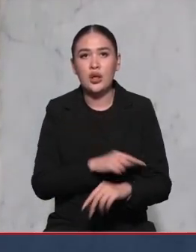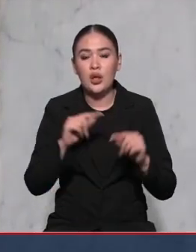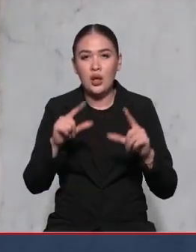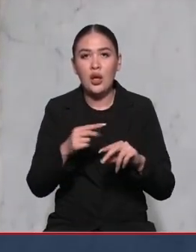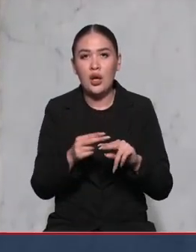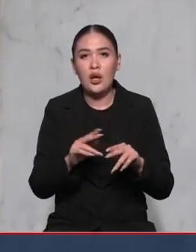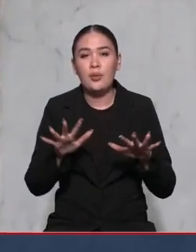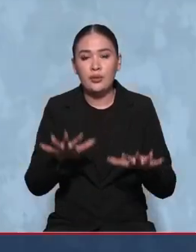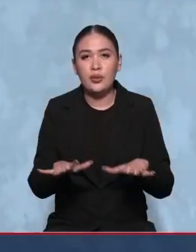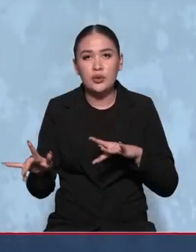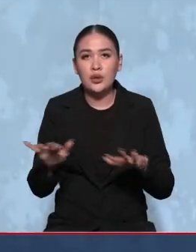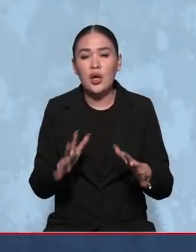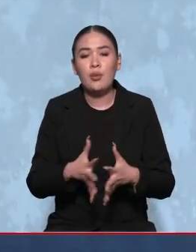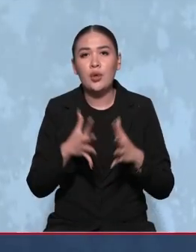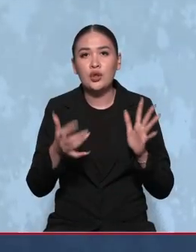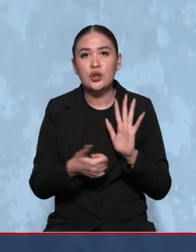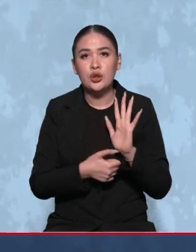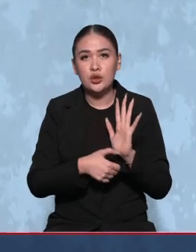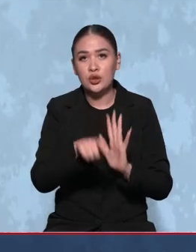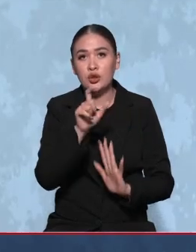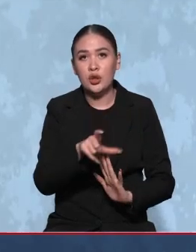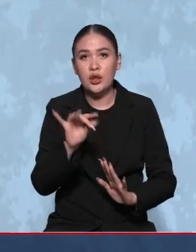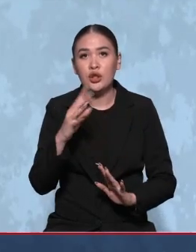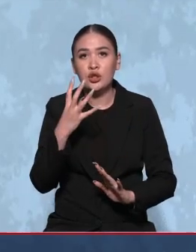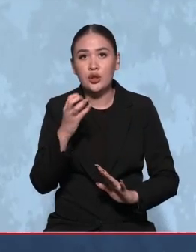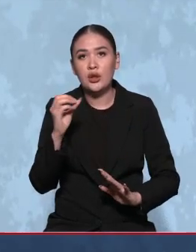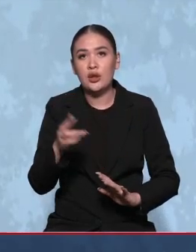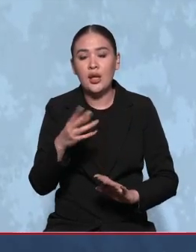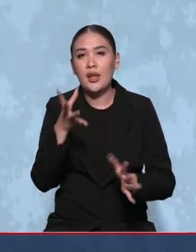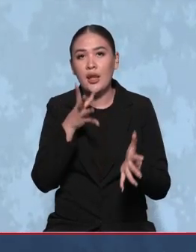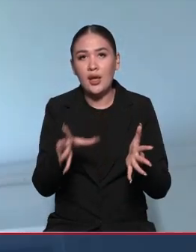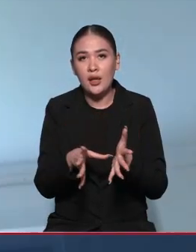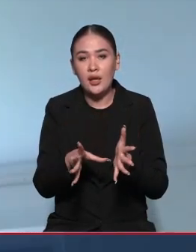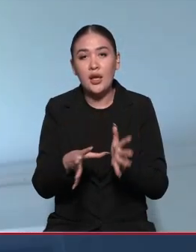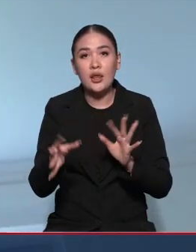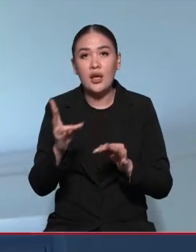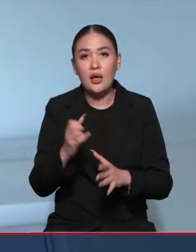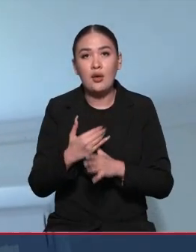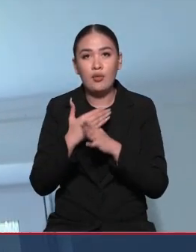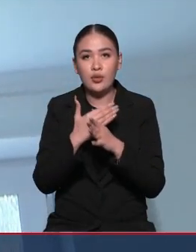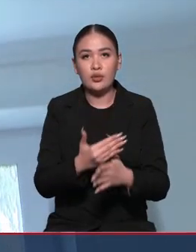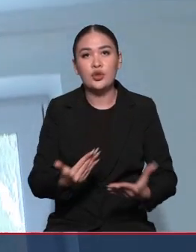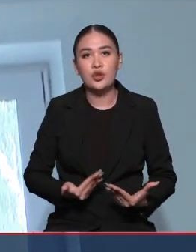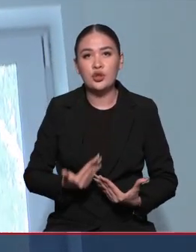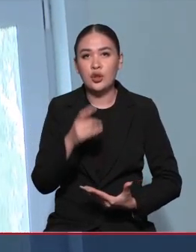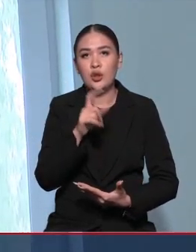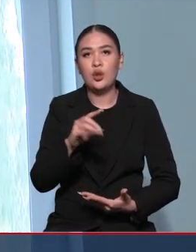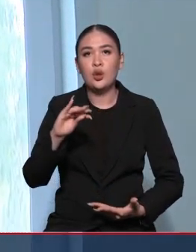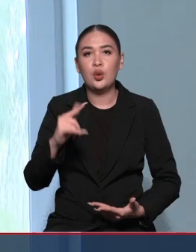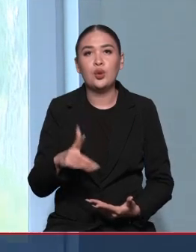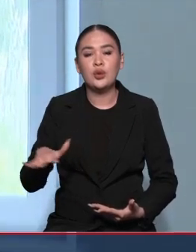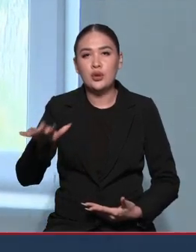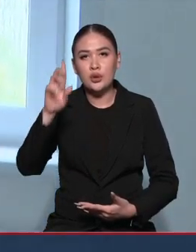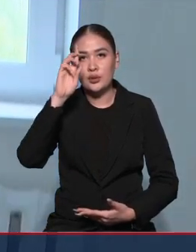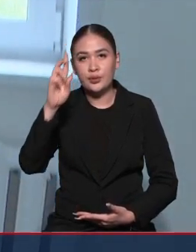объектах задействовано больше 600 человек и 400 единиц техники. На помощь пришли жители южного региона